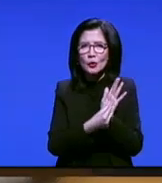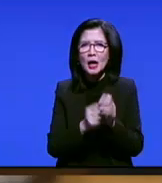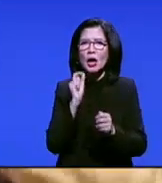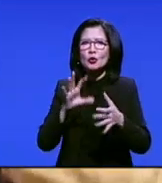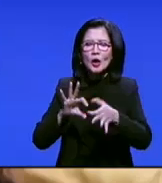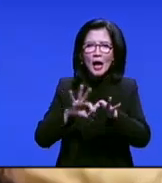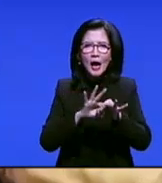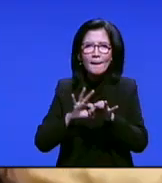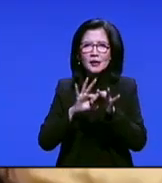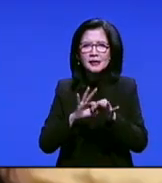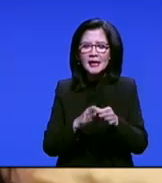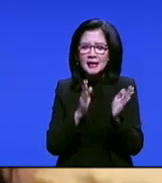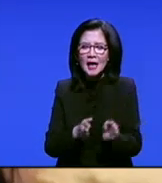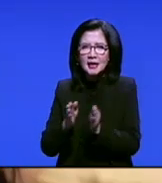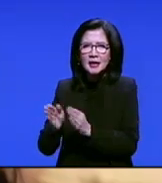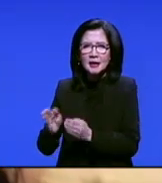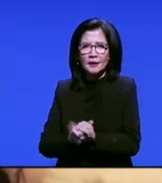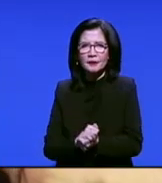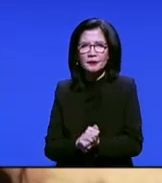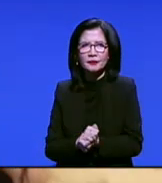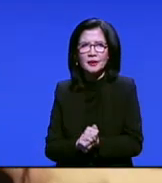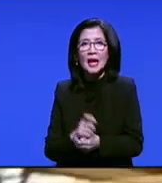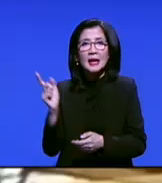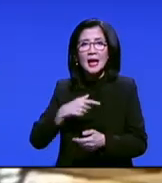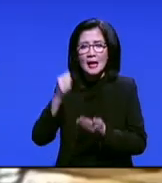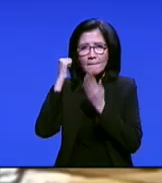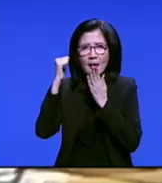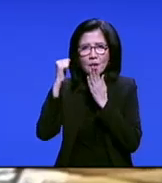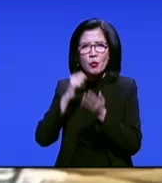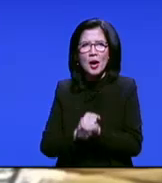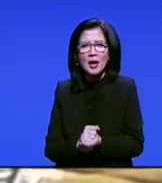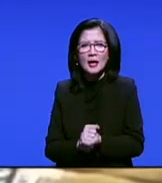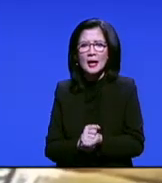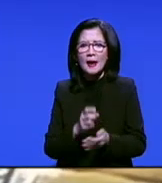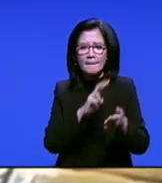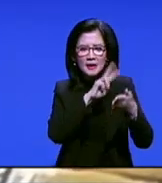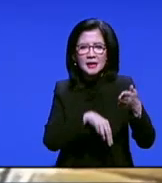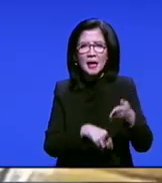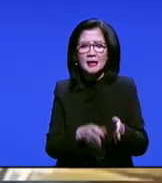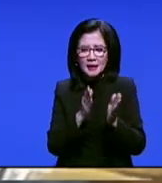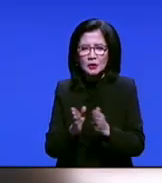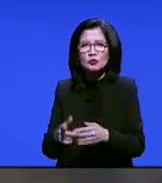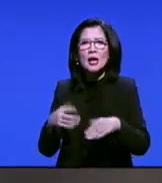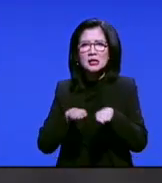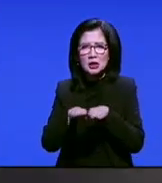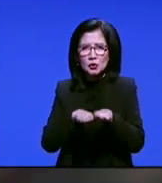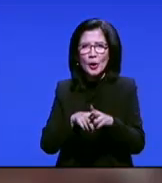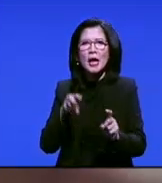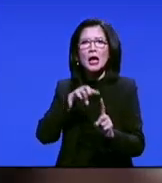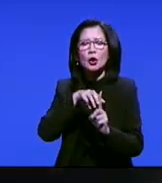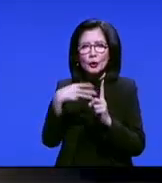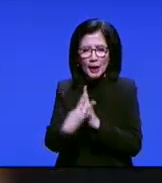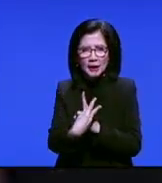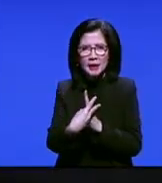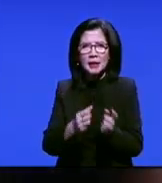tata tertib Selasa lalu. Senator asal Papua ini juga menegaskan pembahasan tata tertib sudah sesuai kode etik dan